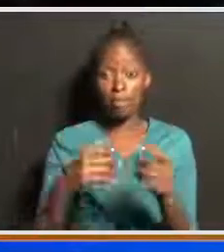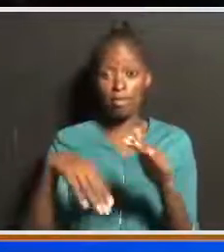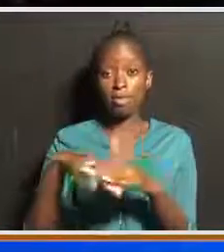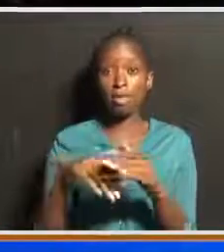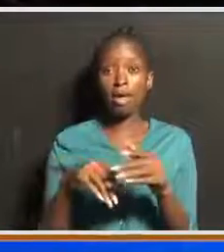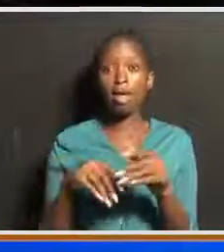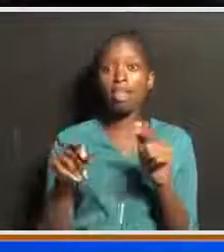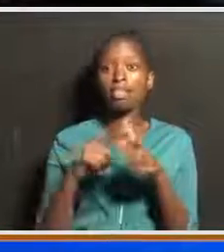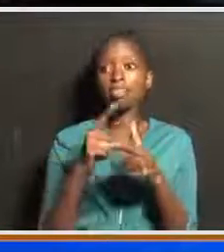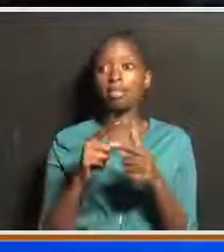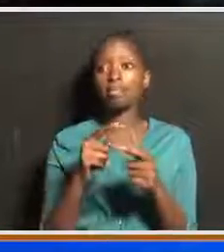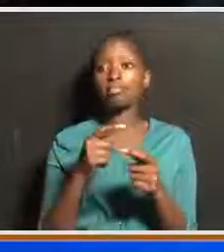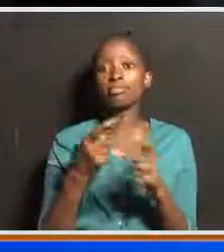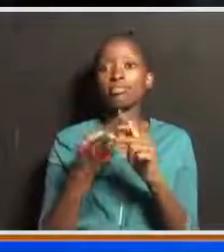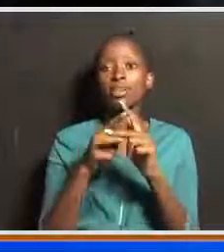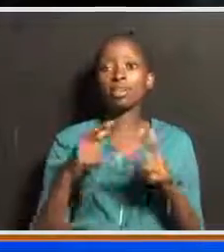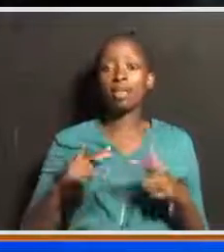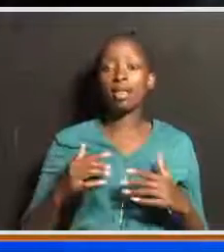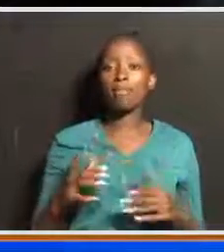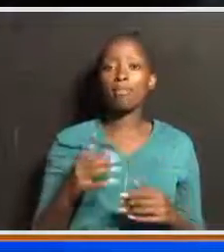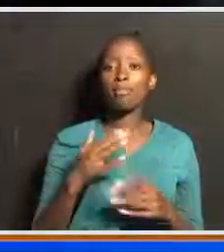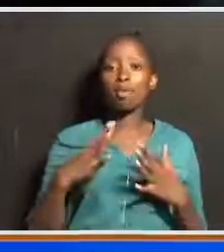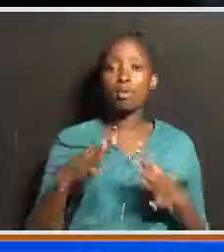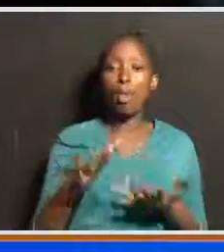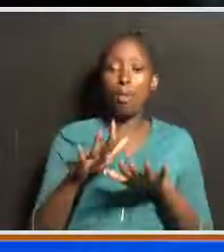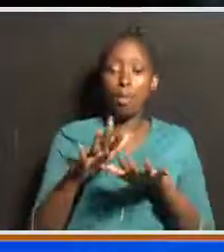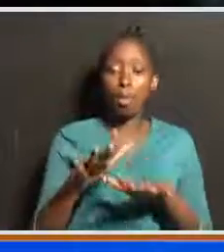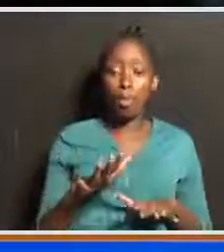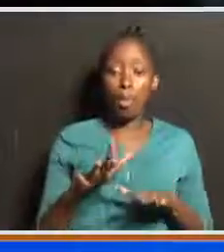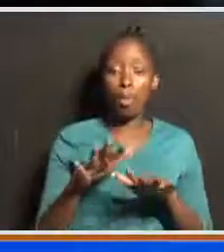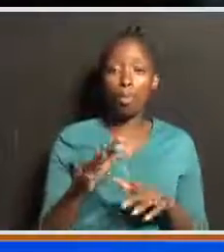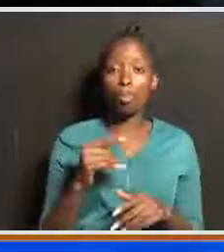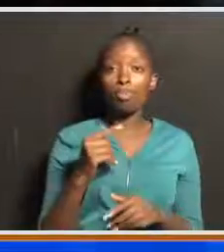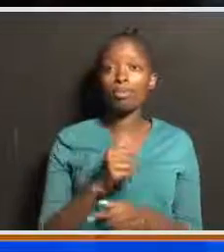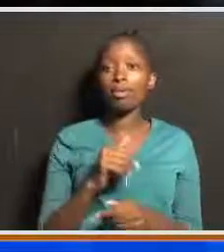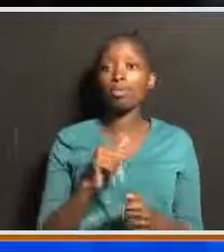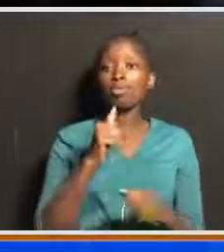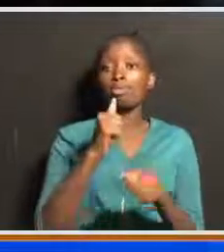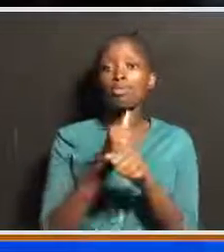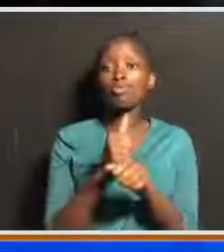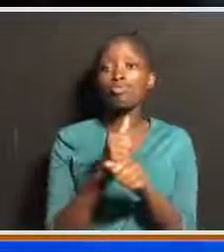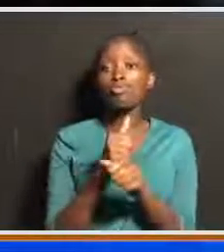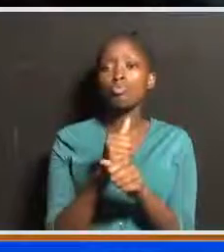huo. So ni muungano tu wa